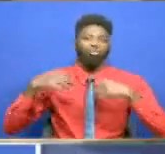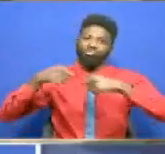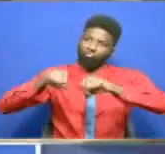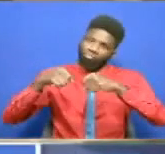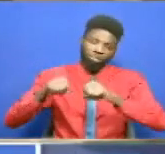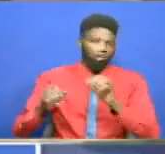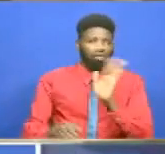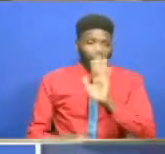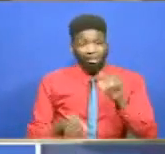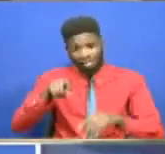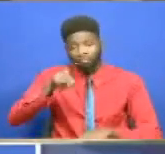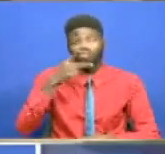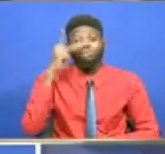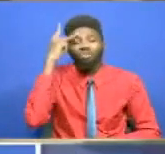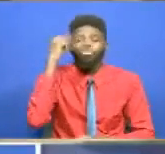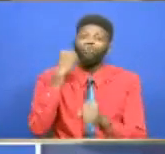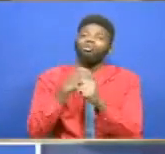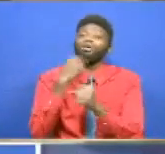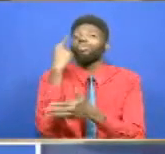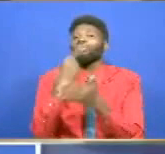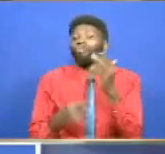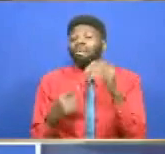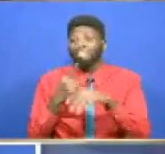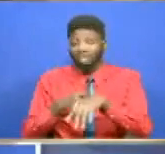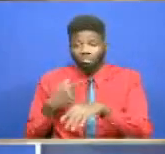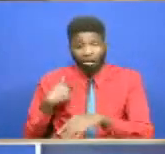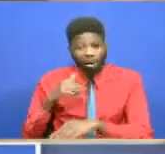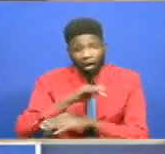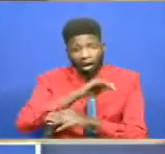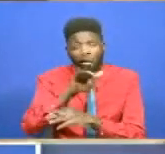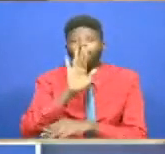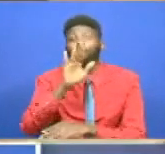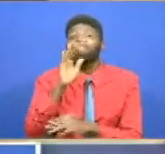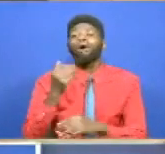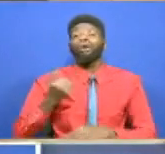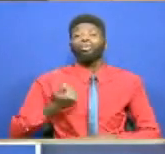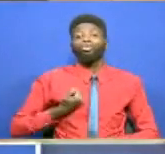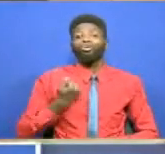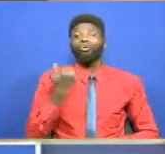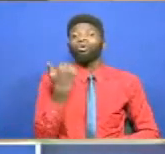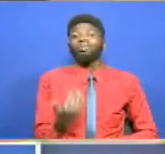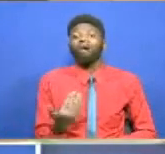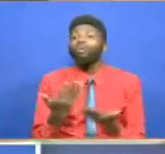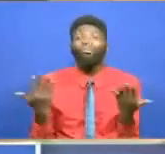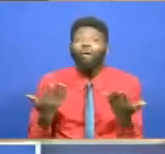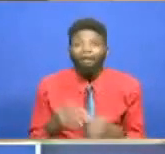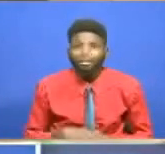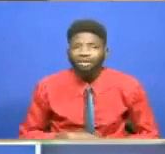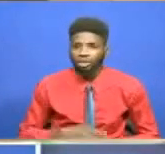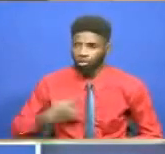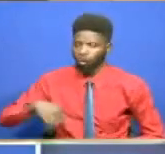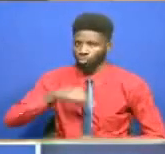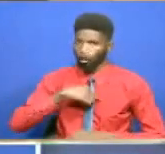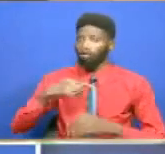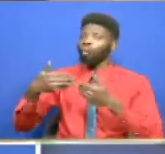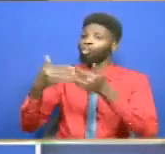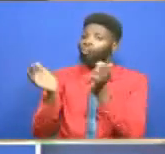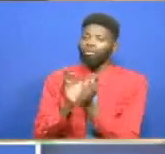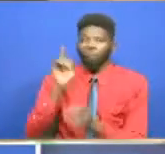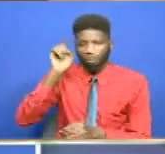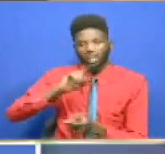gani? Kwa sababu saa hii hata nikouliza wasichana wenyu wako wapi saa hii? As a community we have to change. We have to not protect people who are